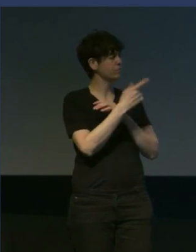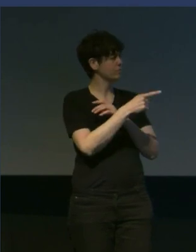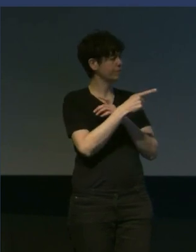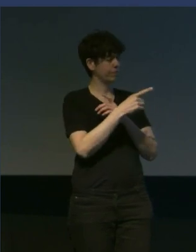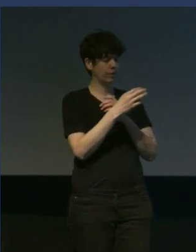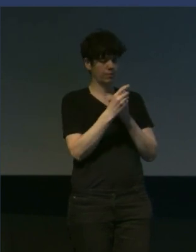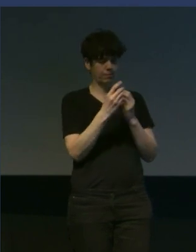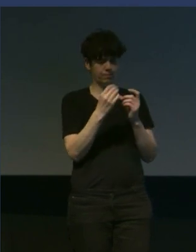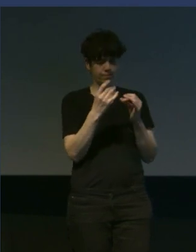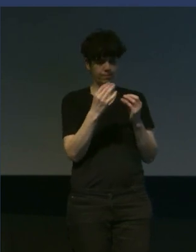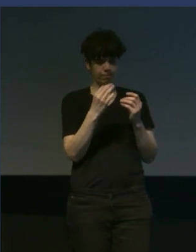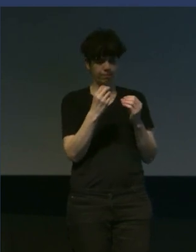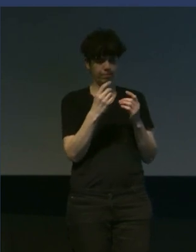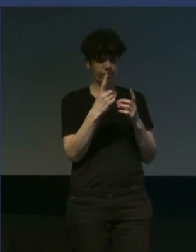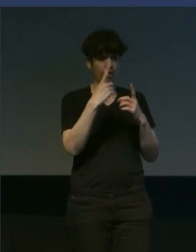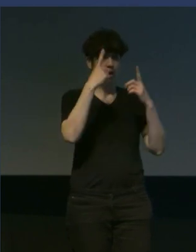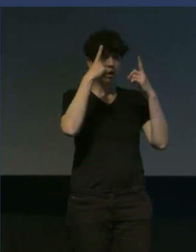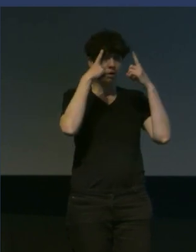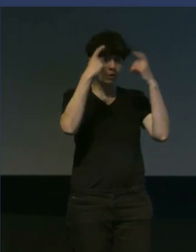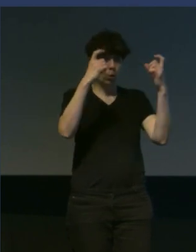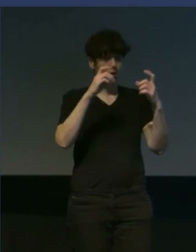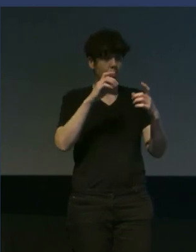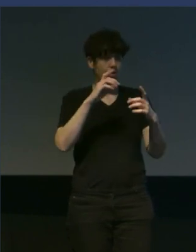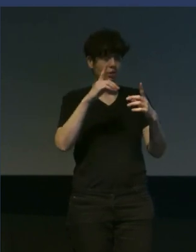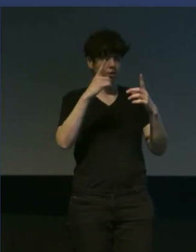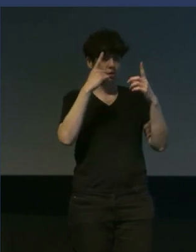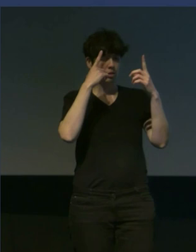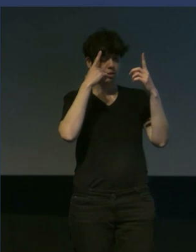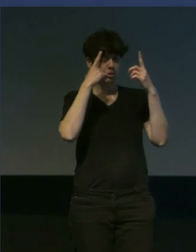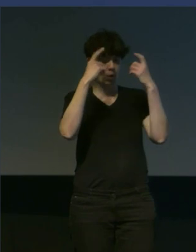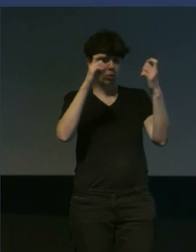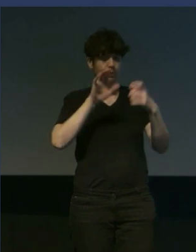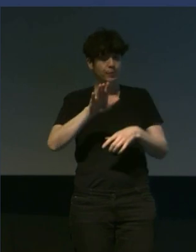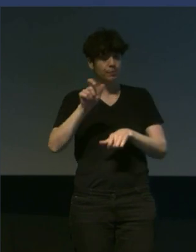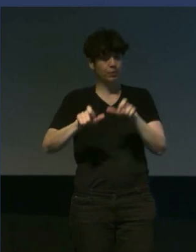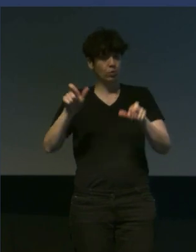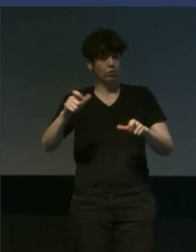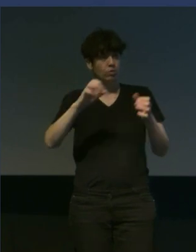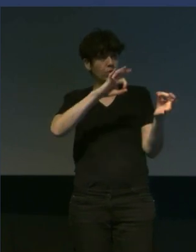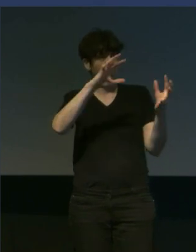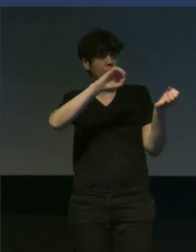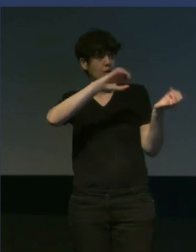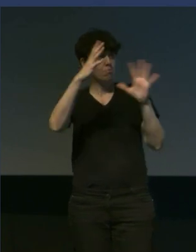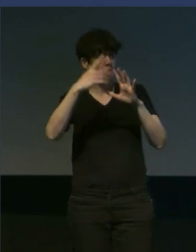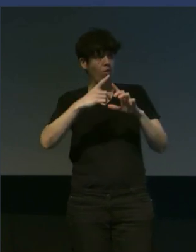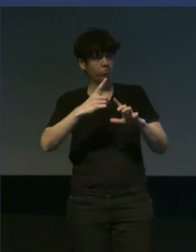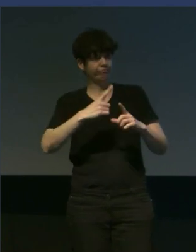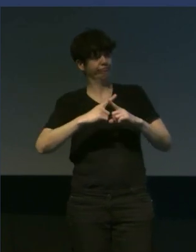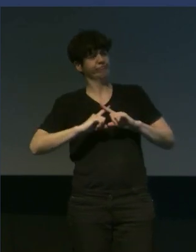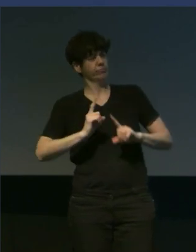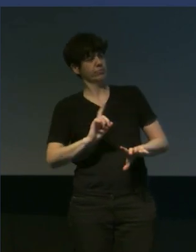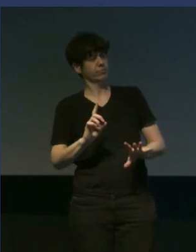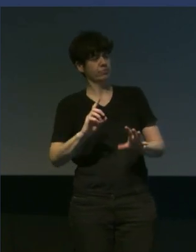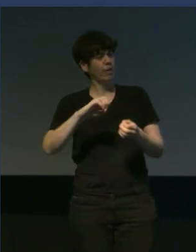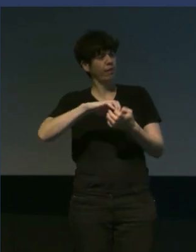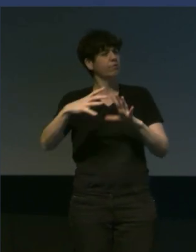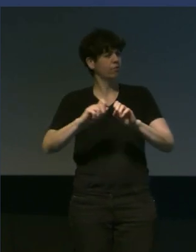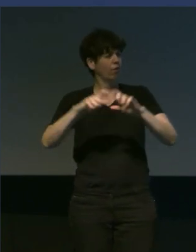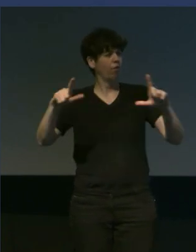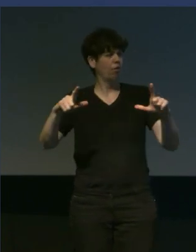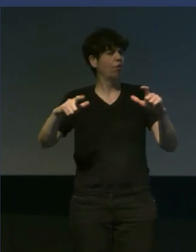justement, pas mal de théories climato-sceptiques qu'on peut trouver, justement, par exemple, sur Internet. Comment, justement, on fait